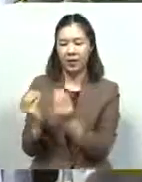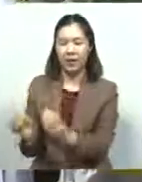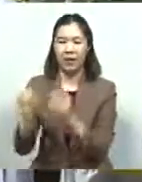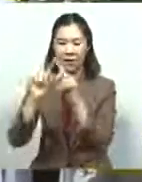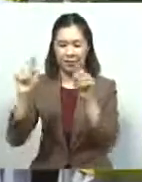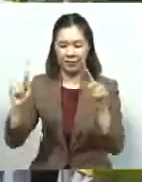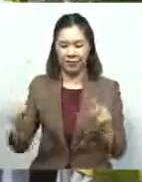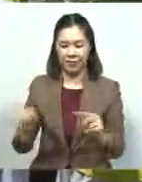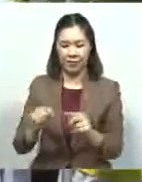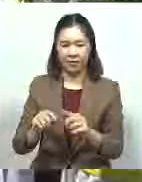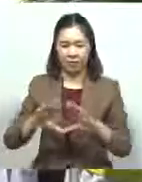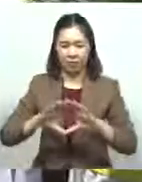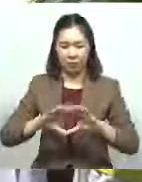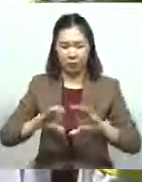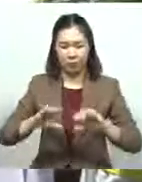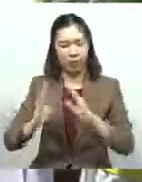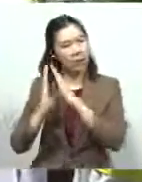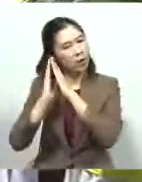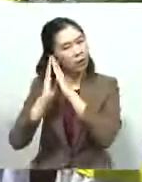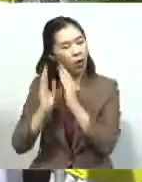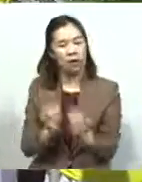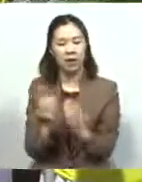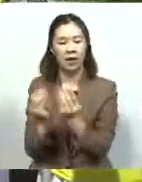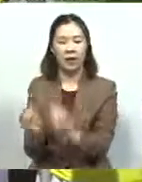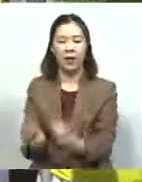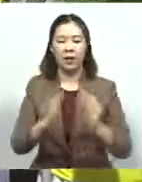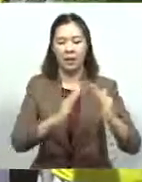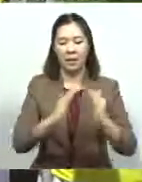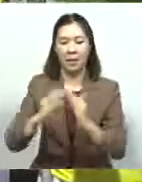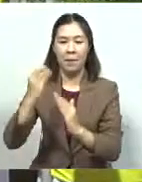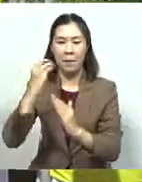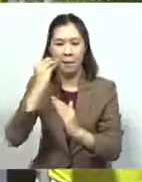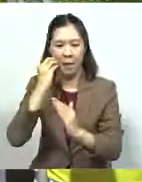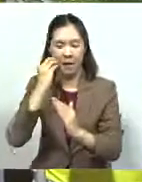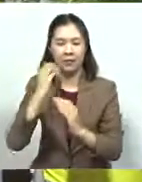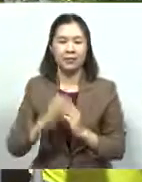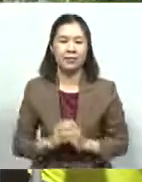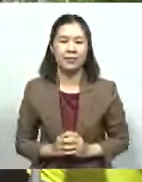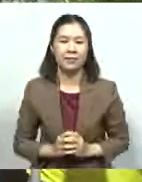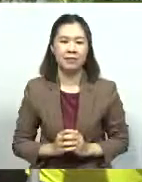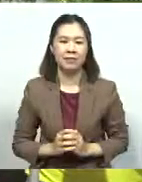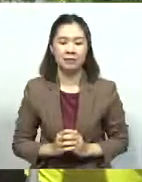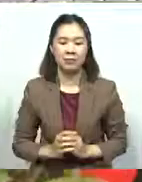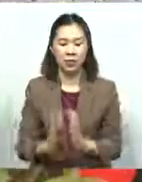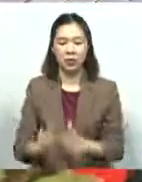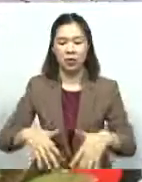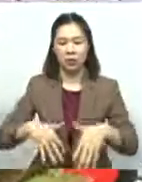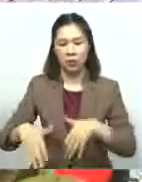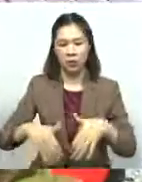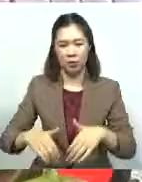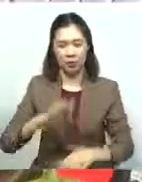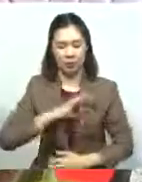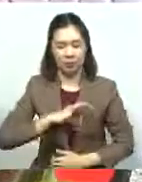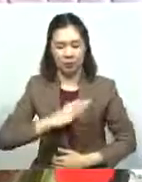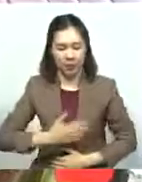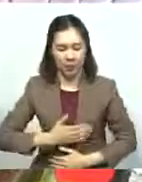ร้อมกับมอบชุดเครื่องนอนพระราชทานให้กับชาวบ้านทั้ง11หลังหลังละ4ชุดนะครับสร้างความปลาบปลื้มในพระมหากรุณ